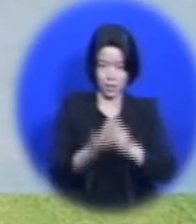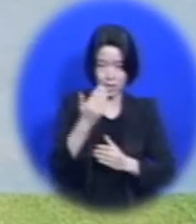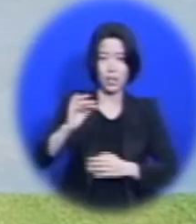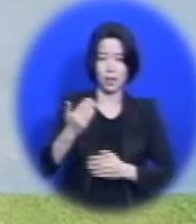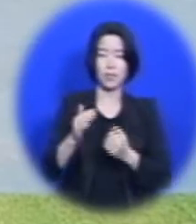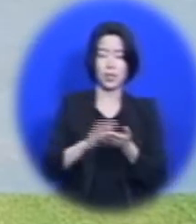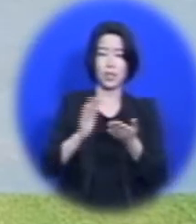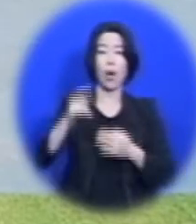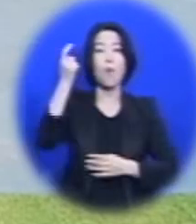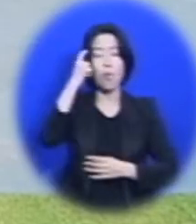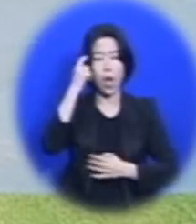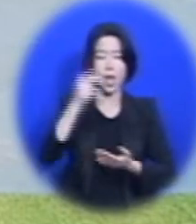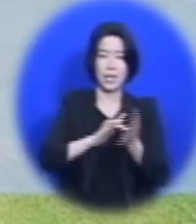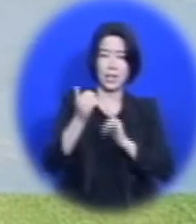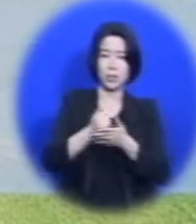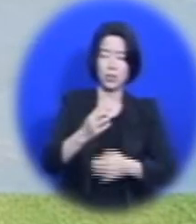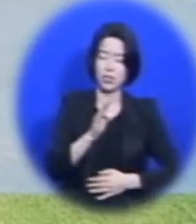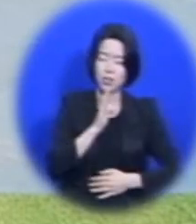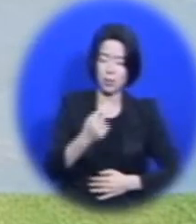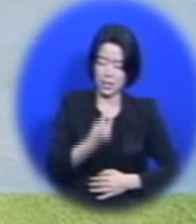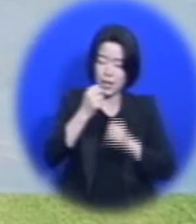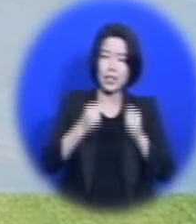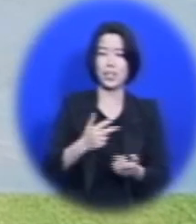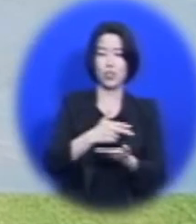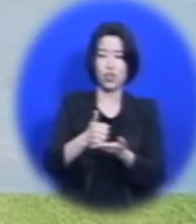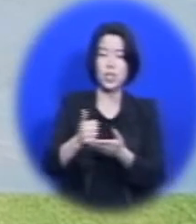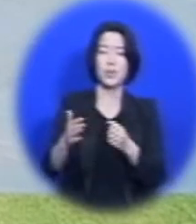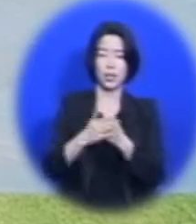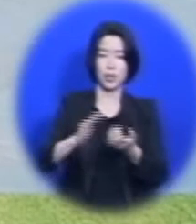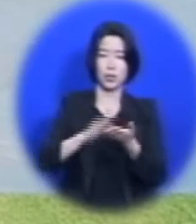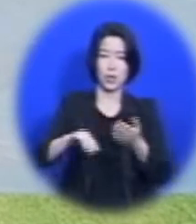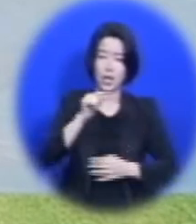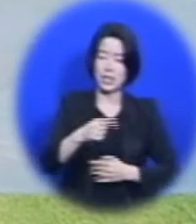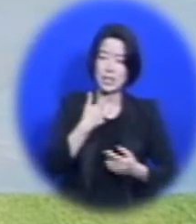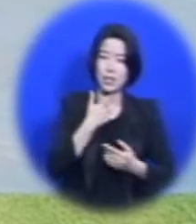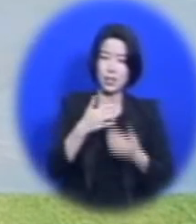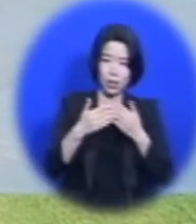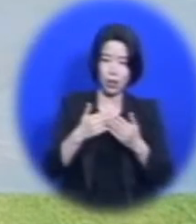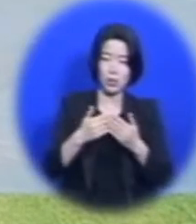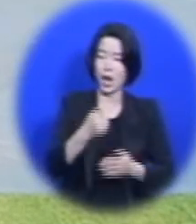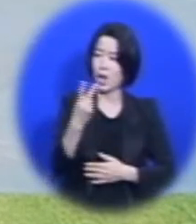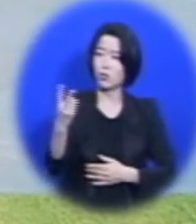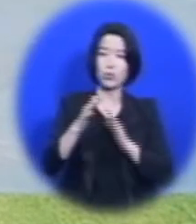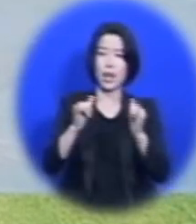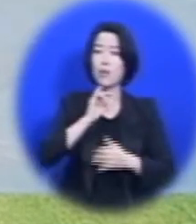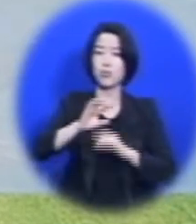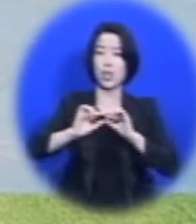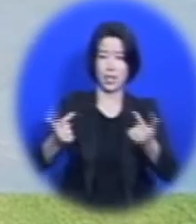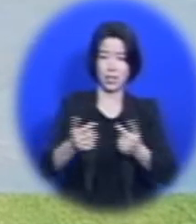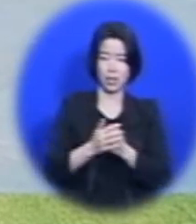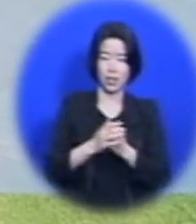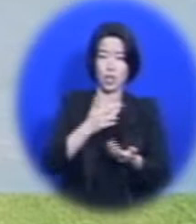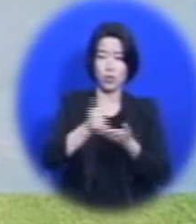왜? 예수님은 정말 살아계신 주님이시기 때문에. 이런 경험을 한두 사람이 한 게 아닙니다.